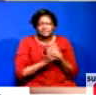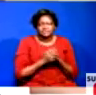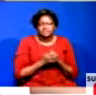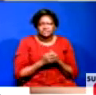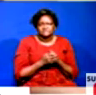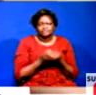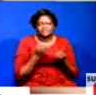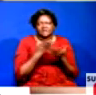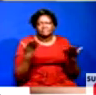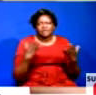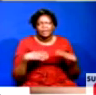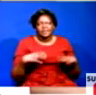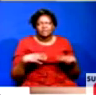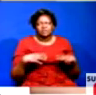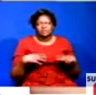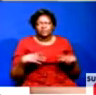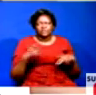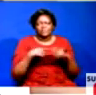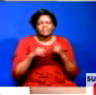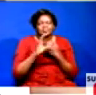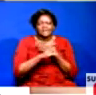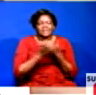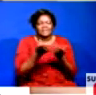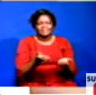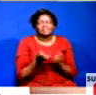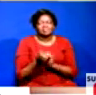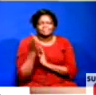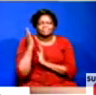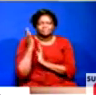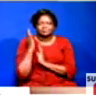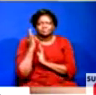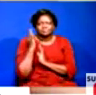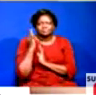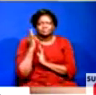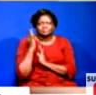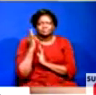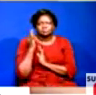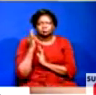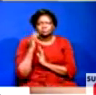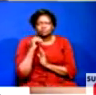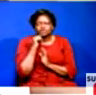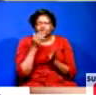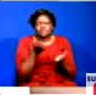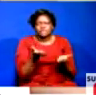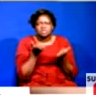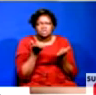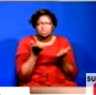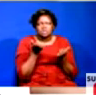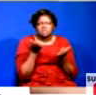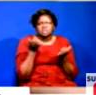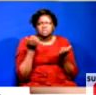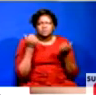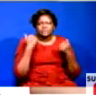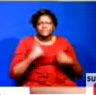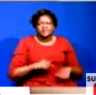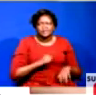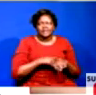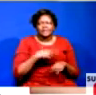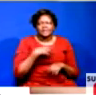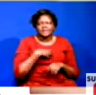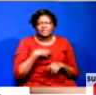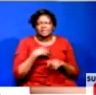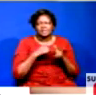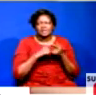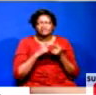Kila mwananchi wa nchi hii anahitaji ulinzi. Hakuna haja mimi nikistaafu niwe na